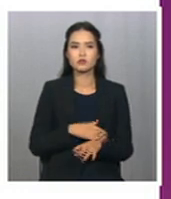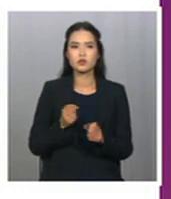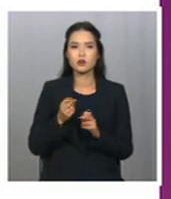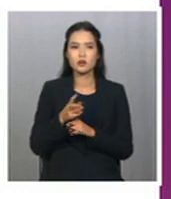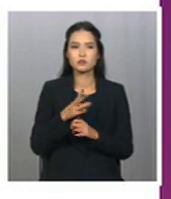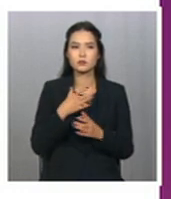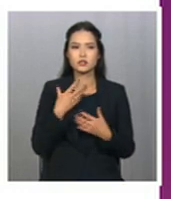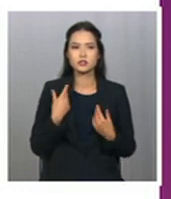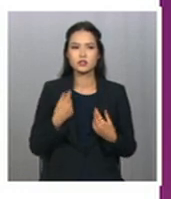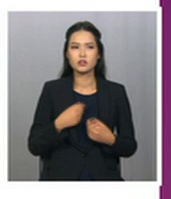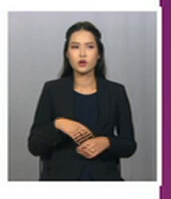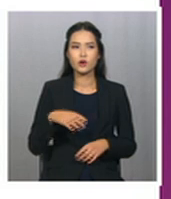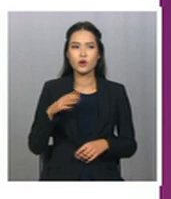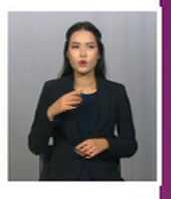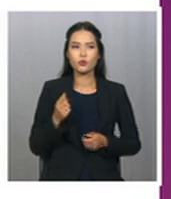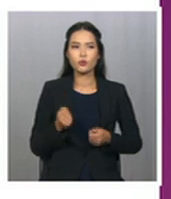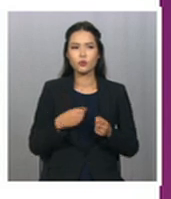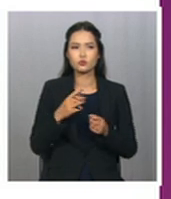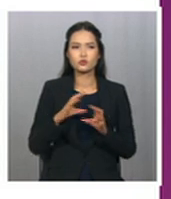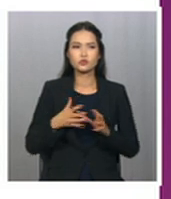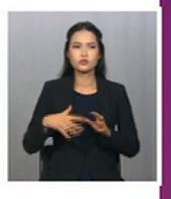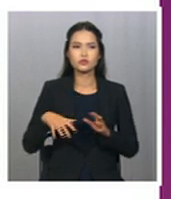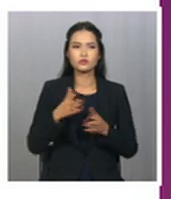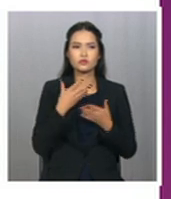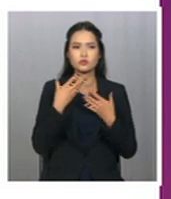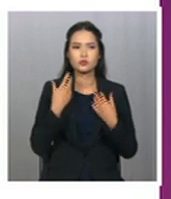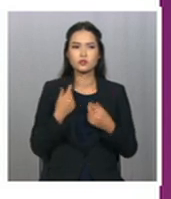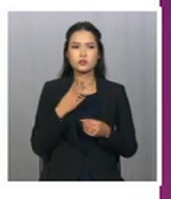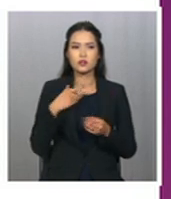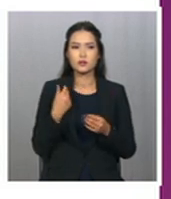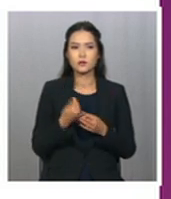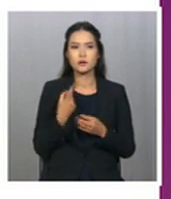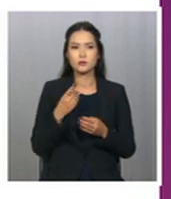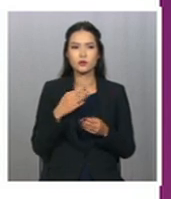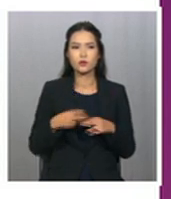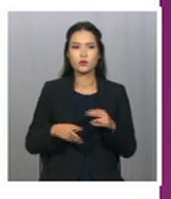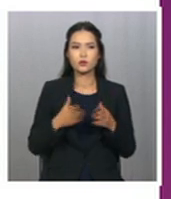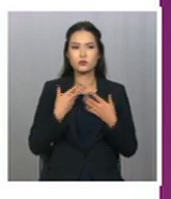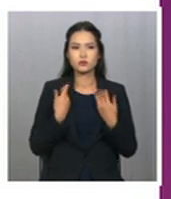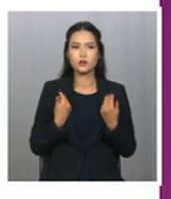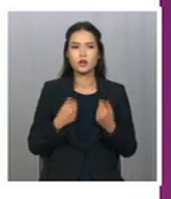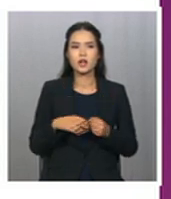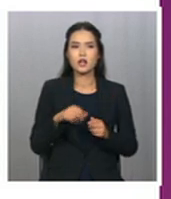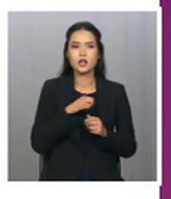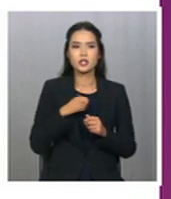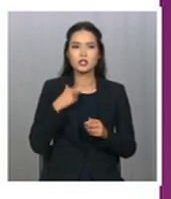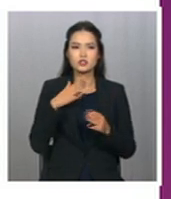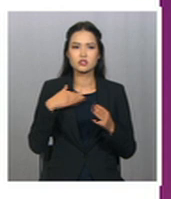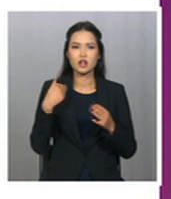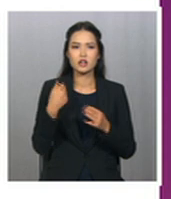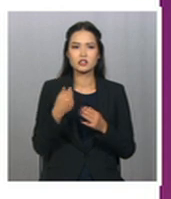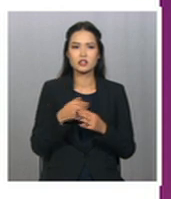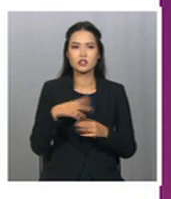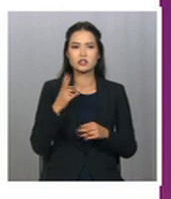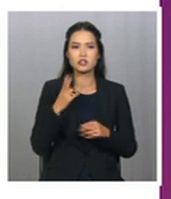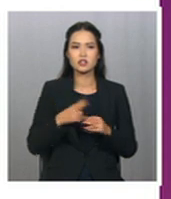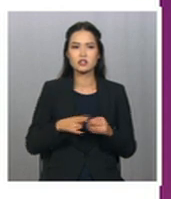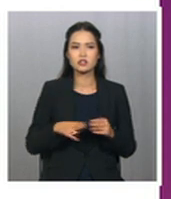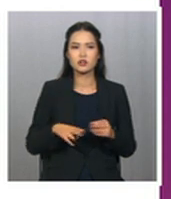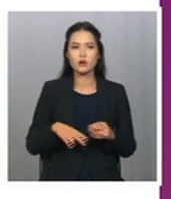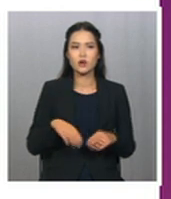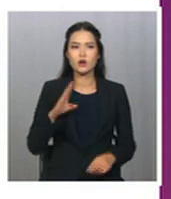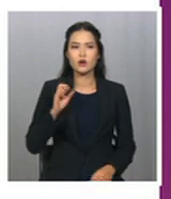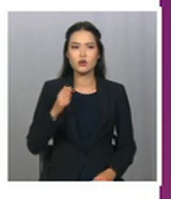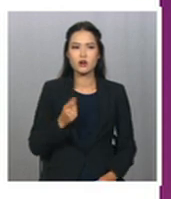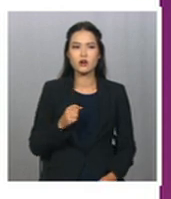еді. Қу дүниенің жоқтығы жаныма ғана батып қойған жоқ. Ең жақын жаннан айырдау. Шыға